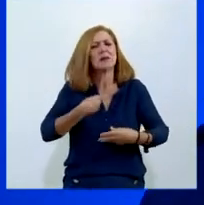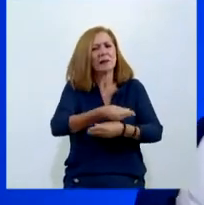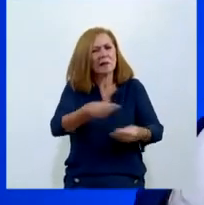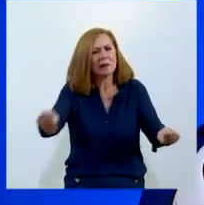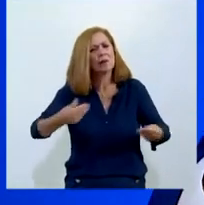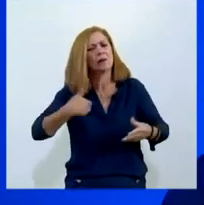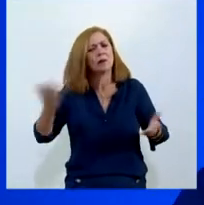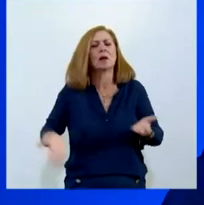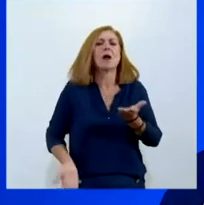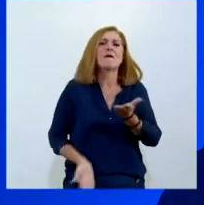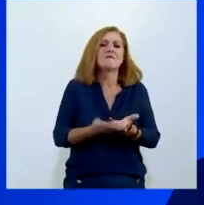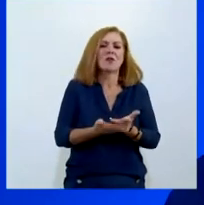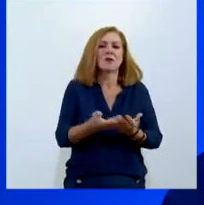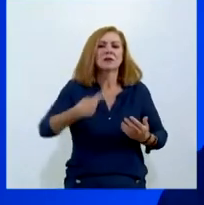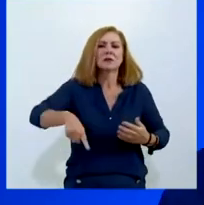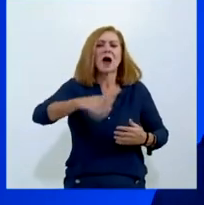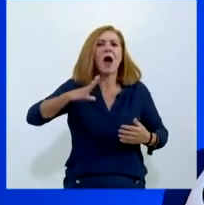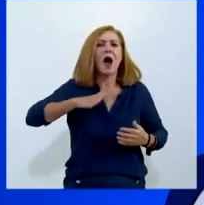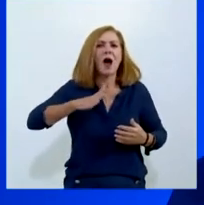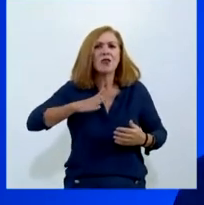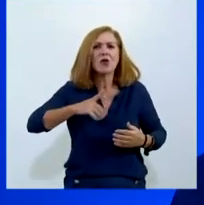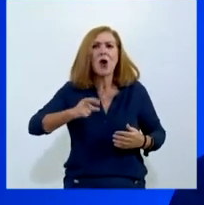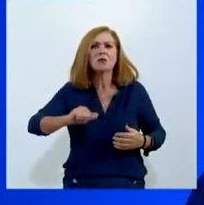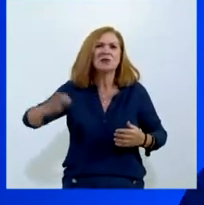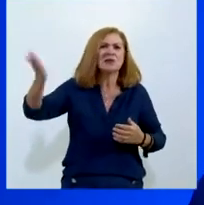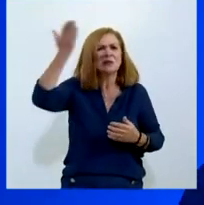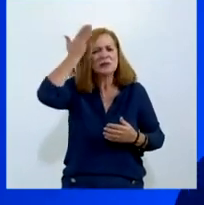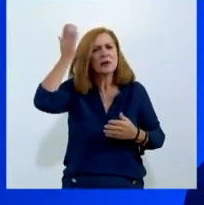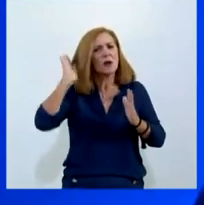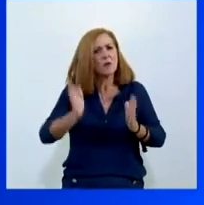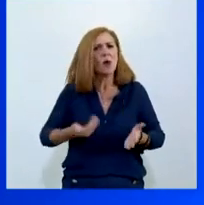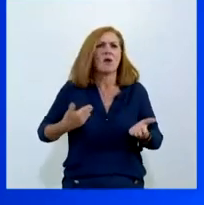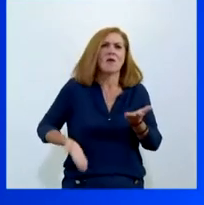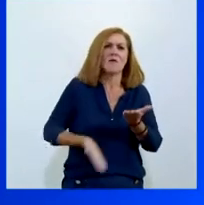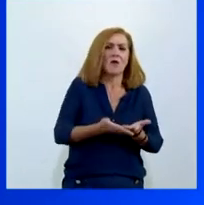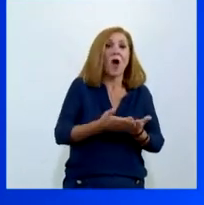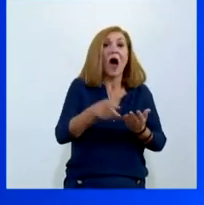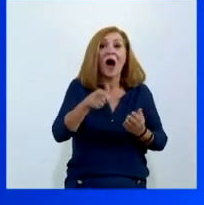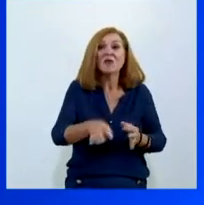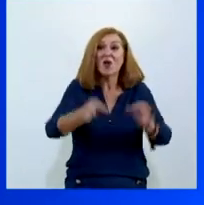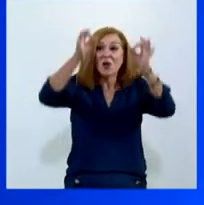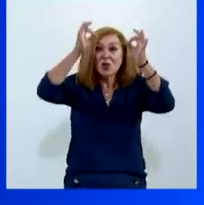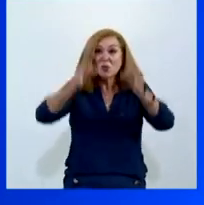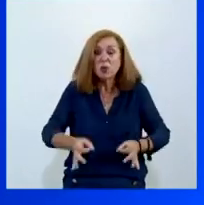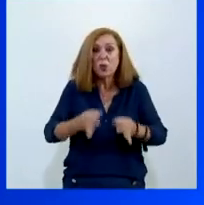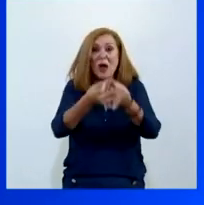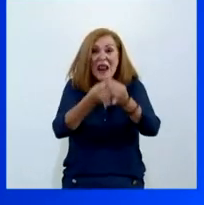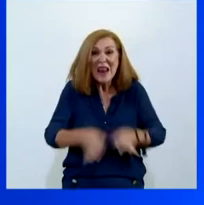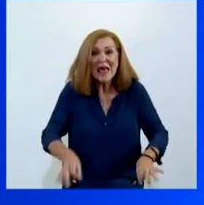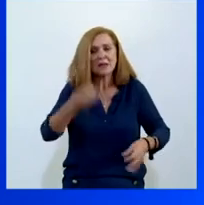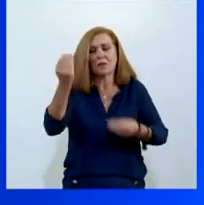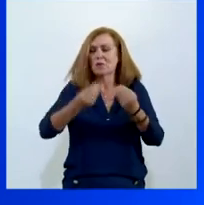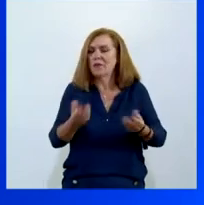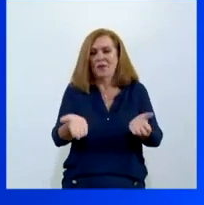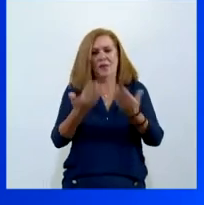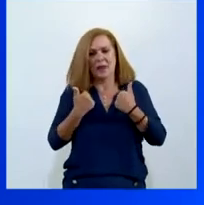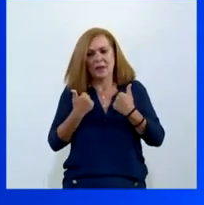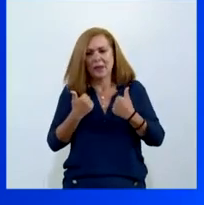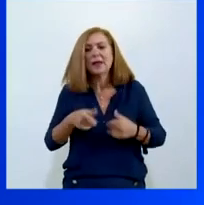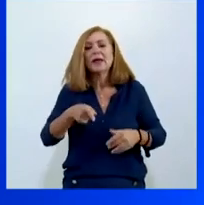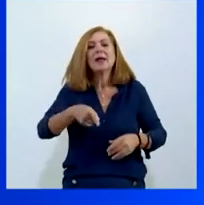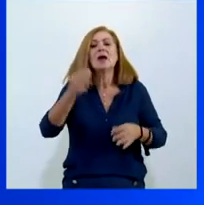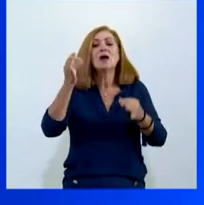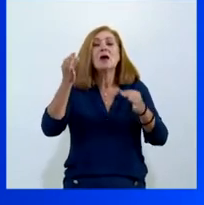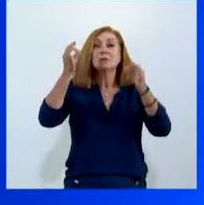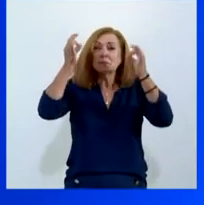να βοηθήσουμε τους πολίτες να αντιμετωπίσουν μια δύσκολη κατάσταση. Δεν είναι όμως δομική λύση και δομική απάντηση στο πρόβλημα της ακρίβειας. Η δομική απάντηση στο